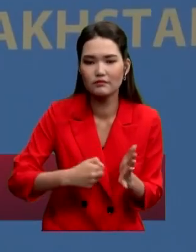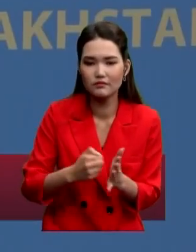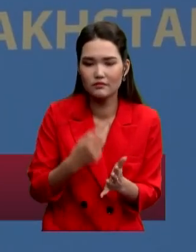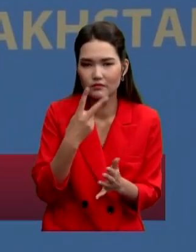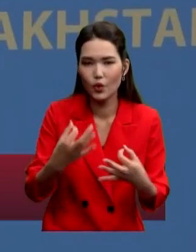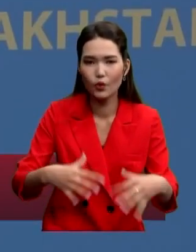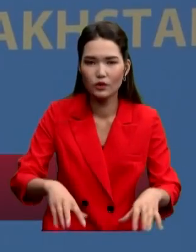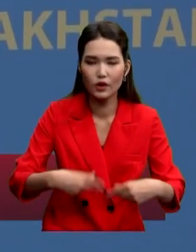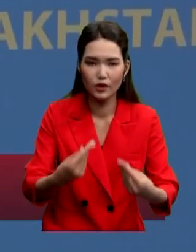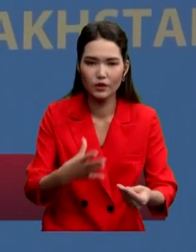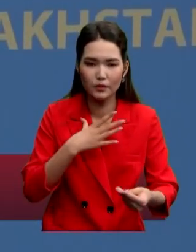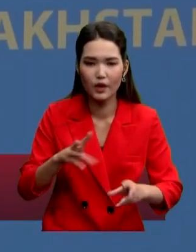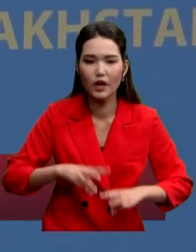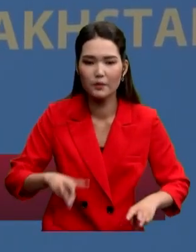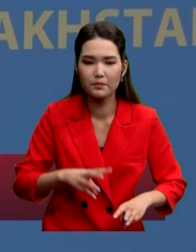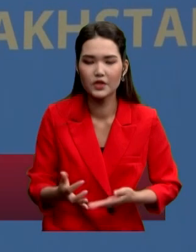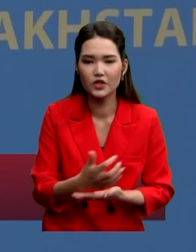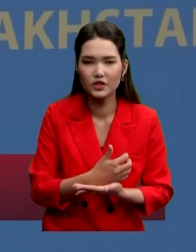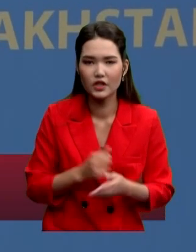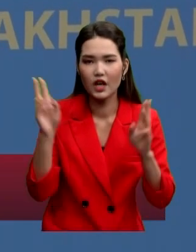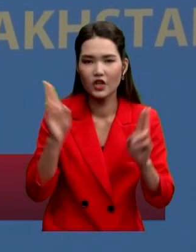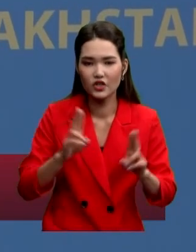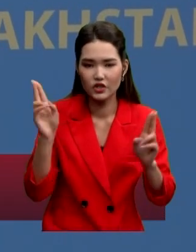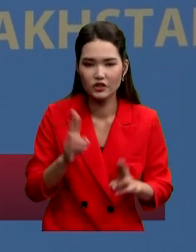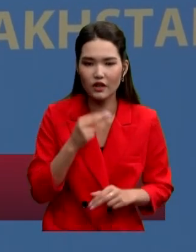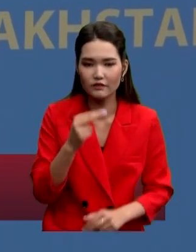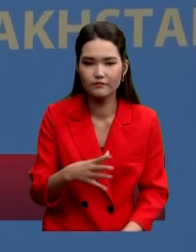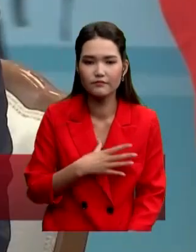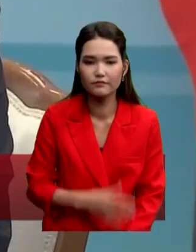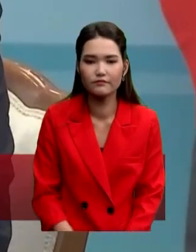рұқсат берді. Министрдің жиында айтқан бірге